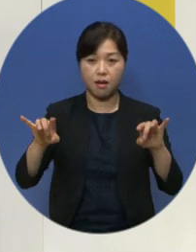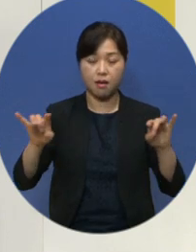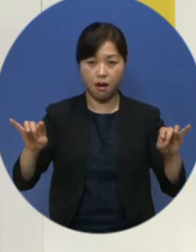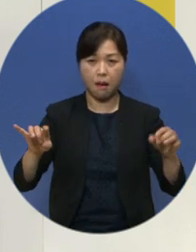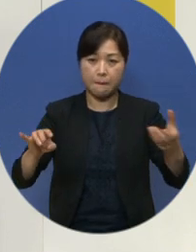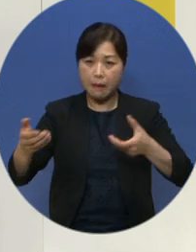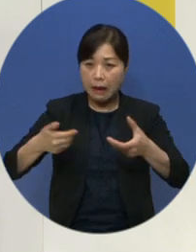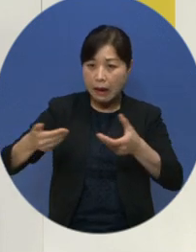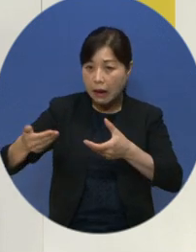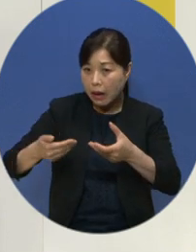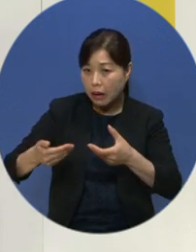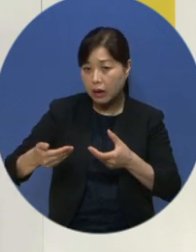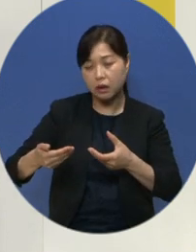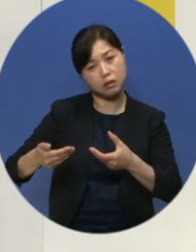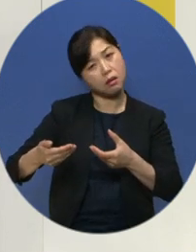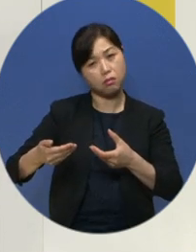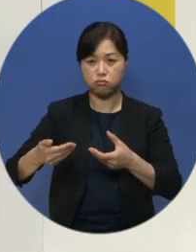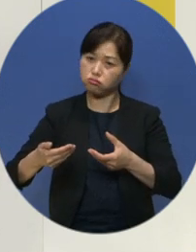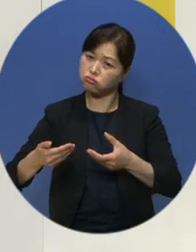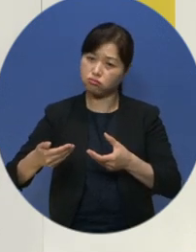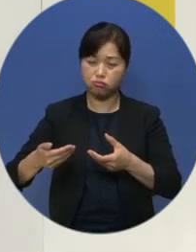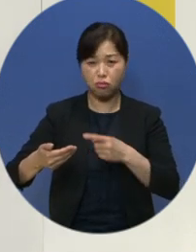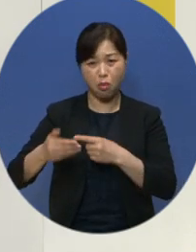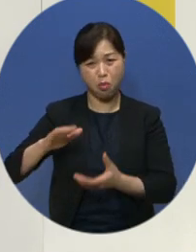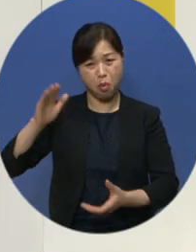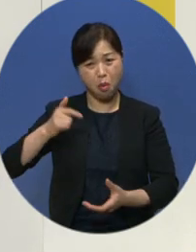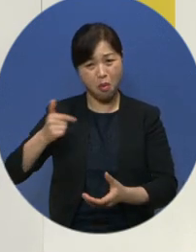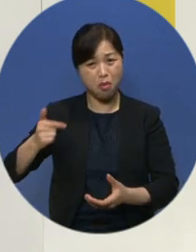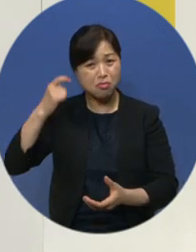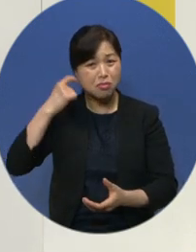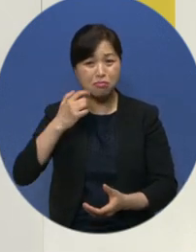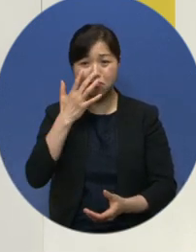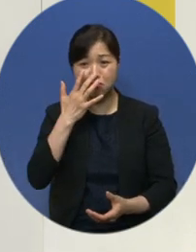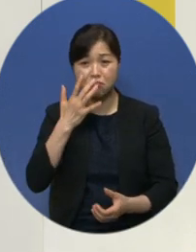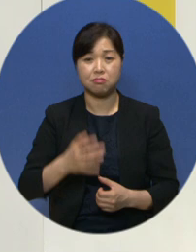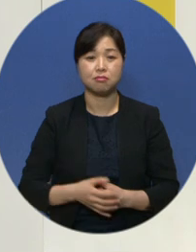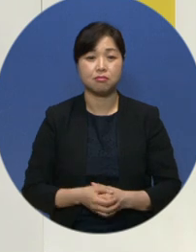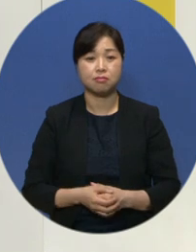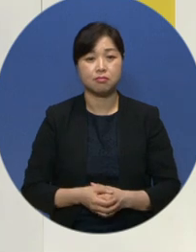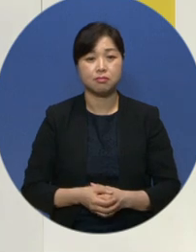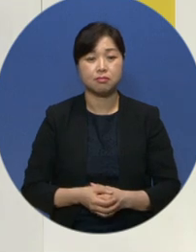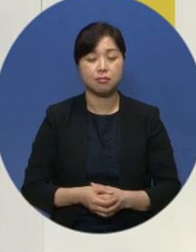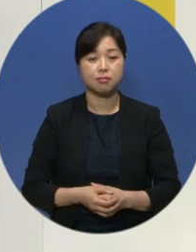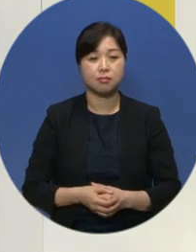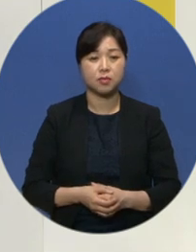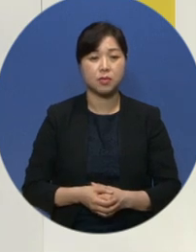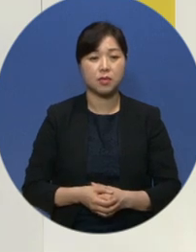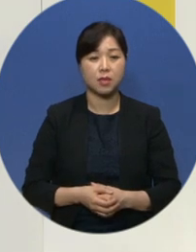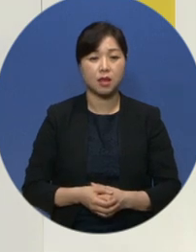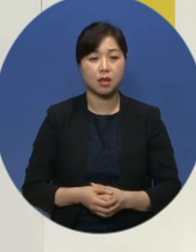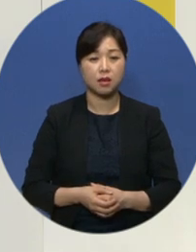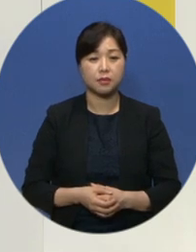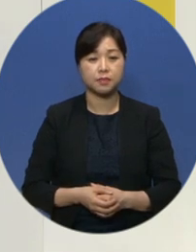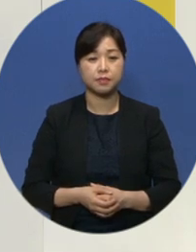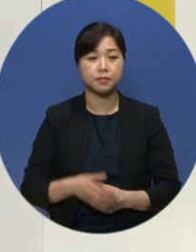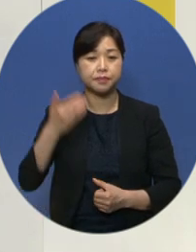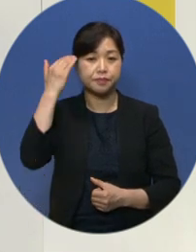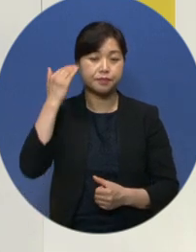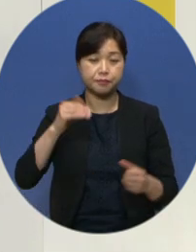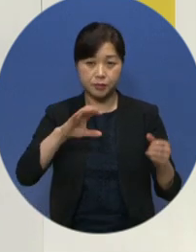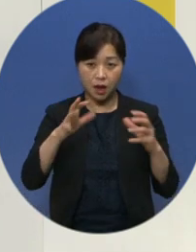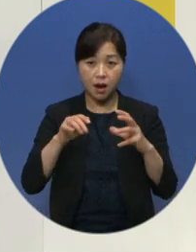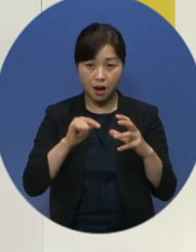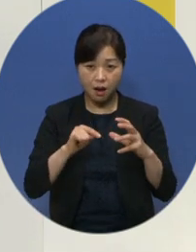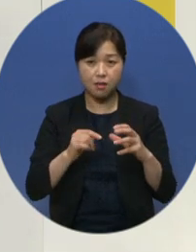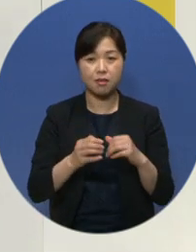느끼는 것은 그렇게 확 와닿지가 않을 수 있거든요 그렇죠 그러니까 그것이 우리나라 전체 몇